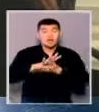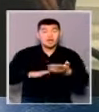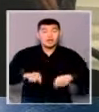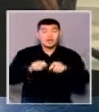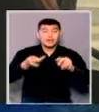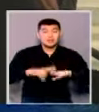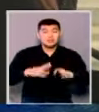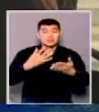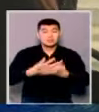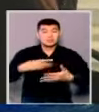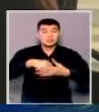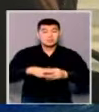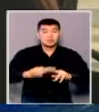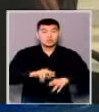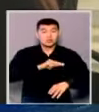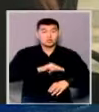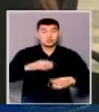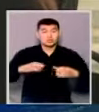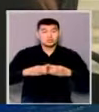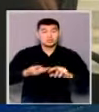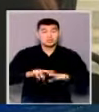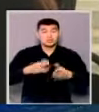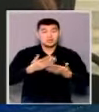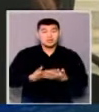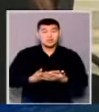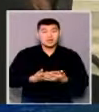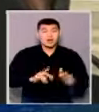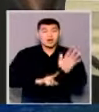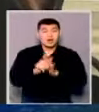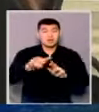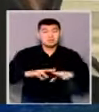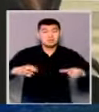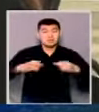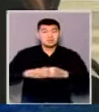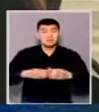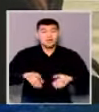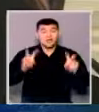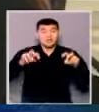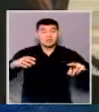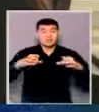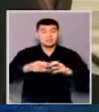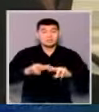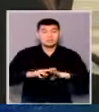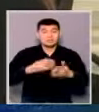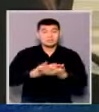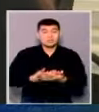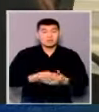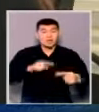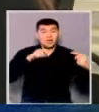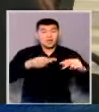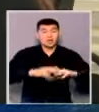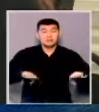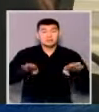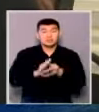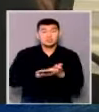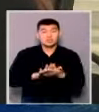Мұнда түске дейін 40-тан астам жұмысшы вакцина алып үлгерді. Ең алдымен дәрігерлердің тексерісінен өтеді. Одан кейін екпеге қарсы